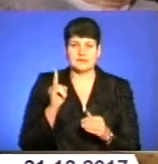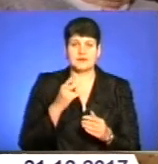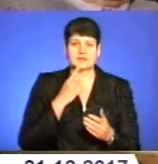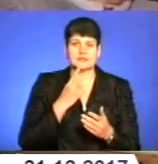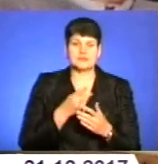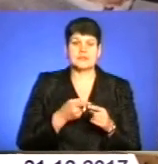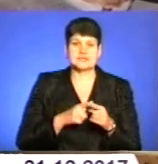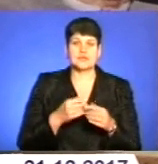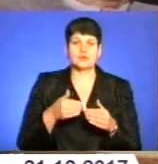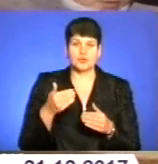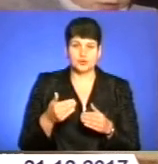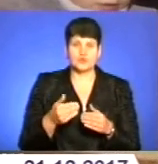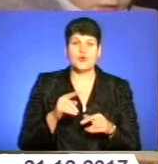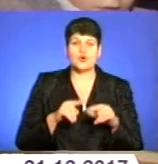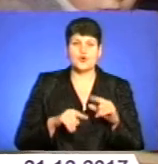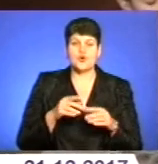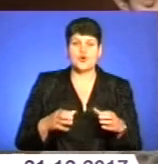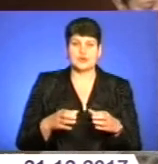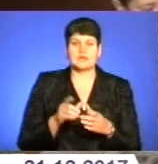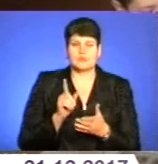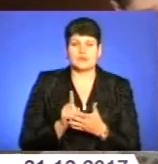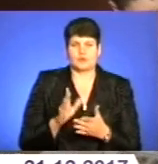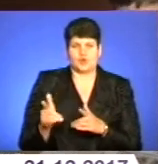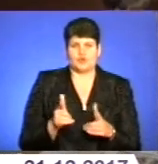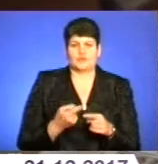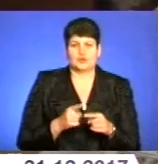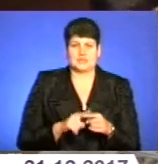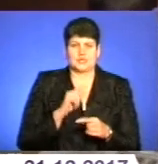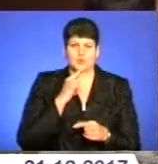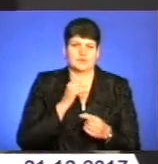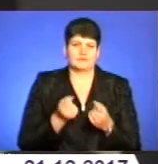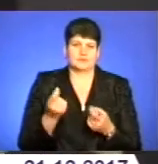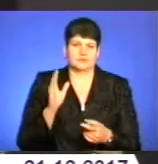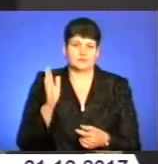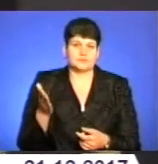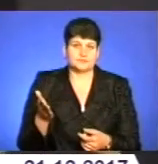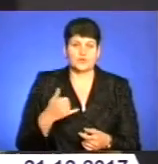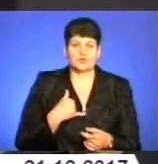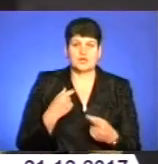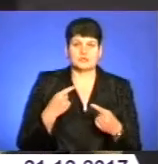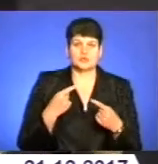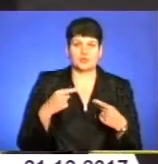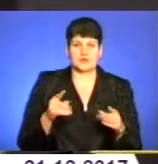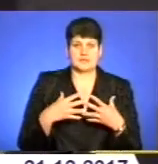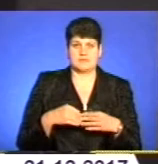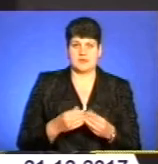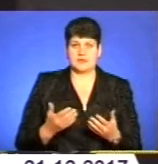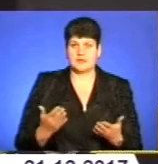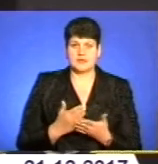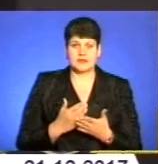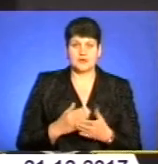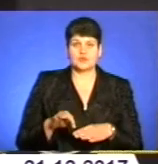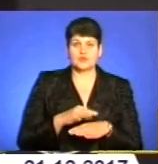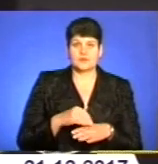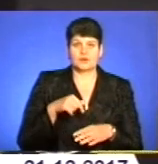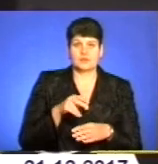на цей крок, родина мусить бути готовою до всіх труднощів, які виникатимуть. У нас зовсім друга сім'я зробилася. Так, чоловік ходив